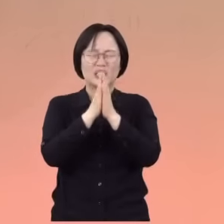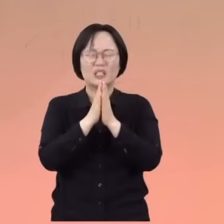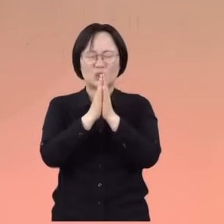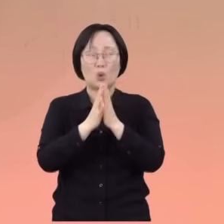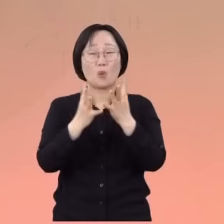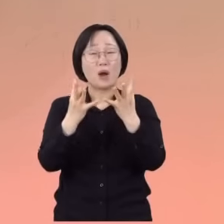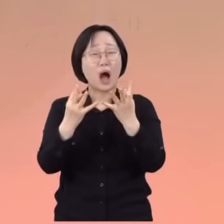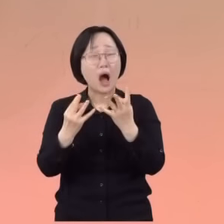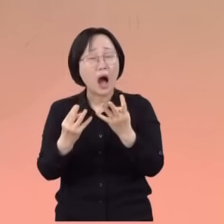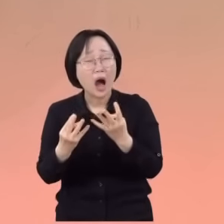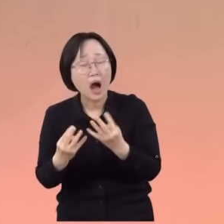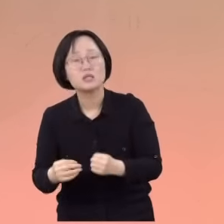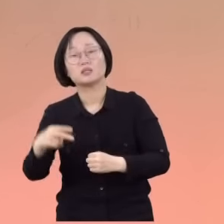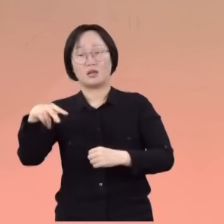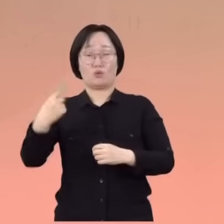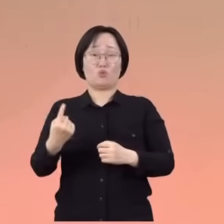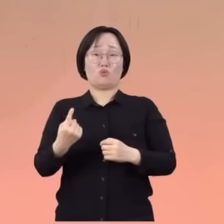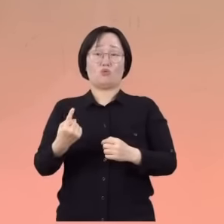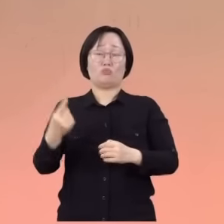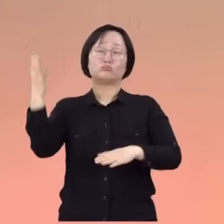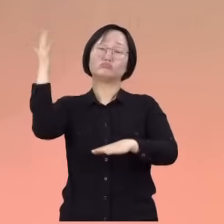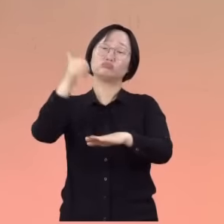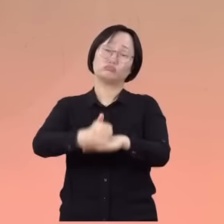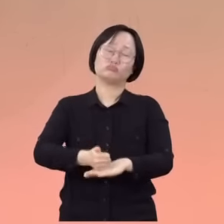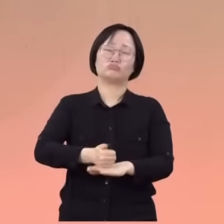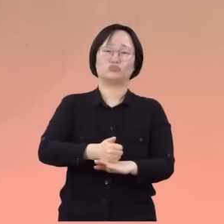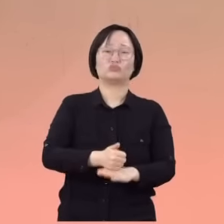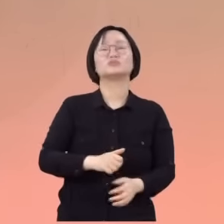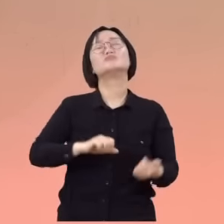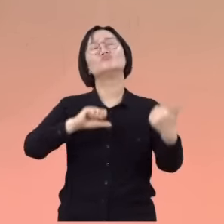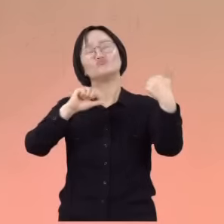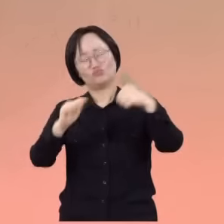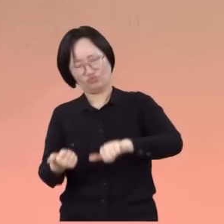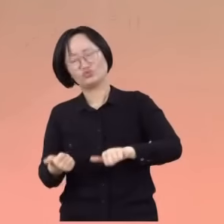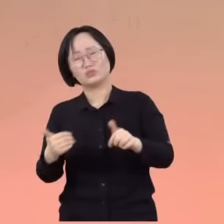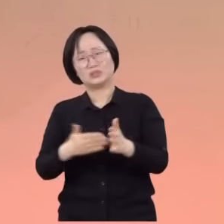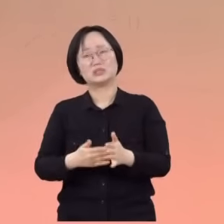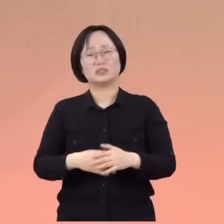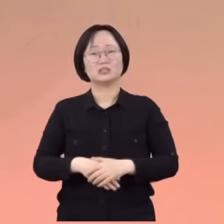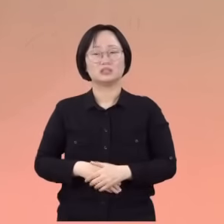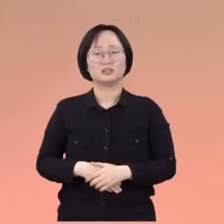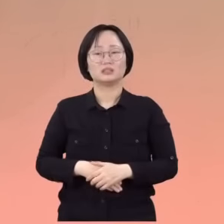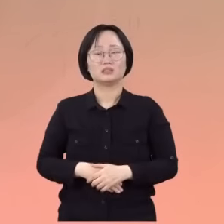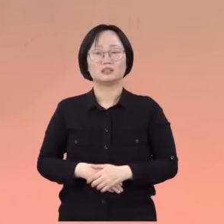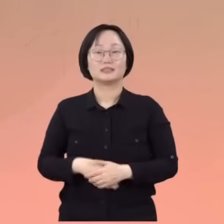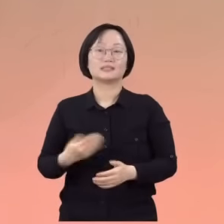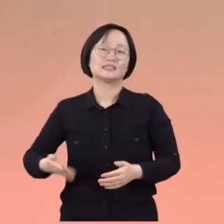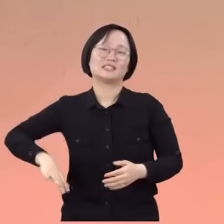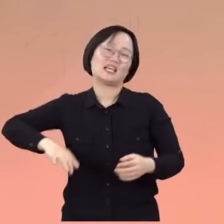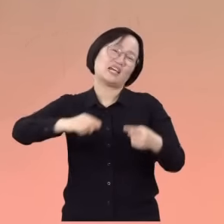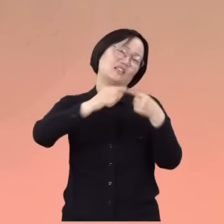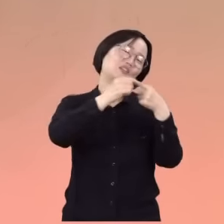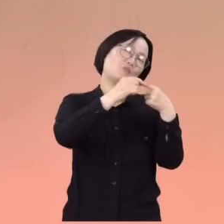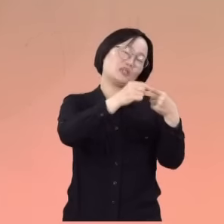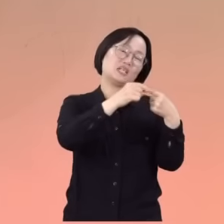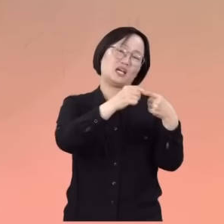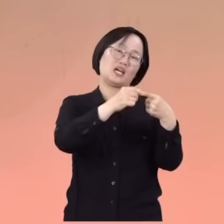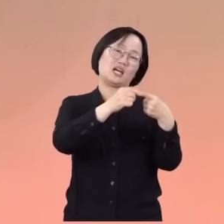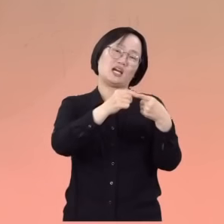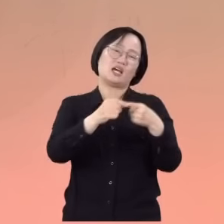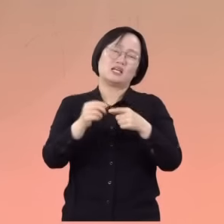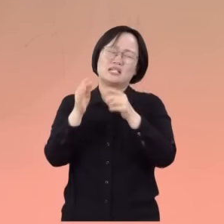결국 죽더라고 그런데 첫째 기도를 정말